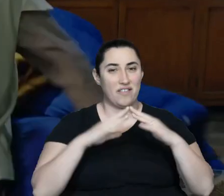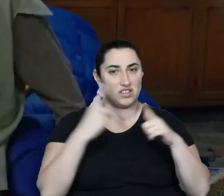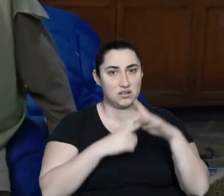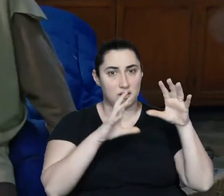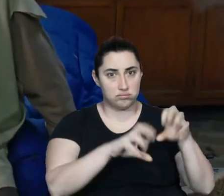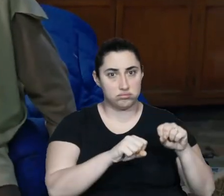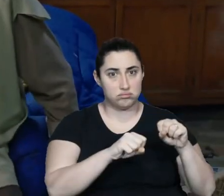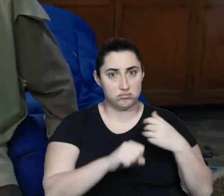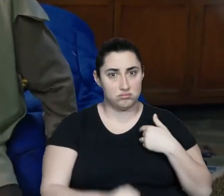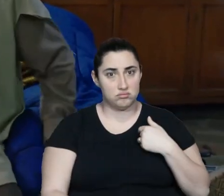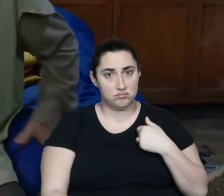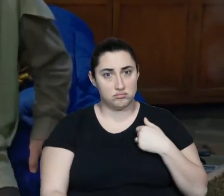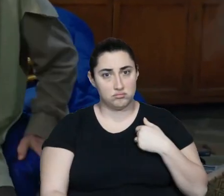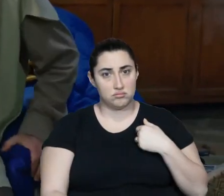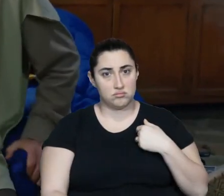tutsam?